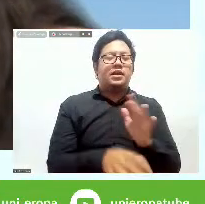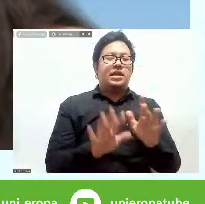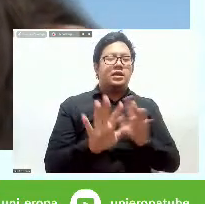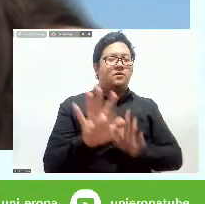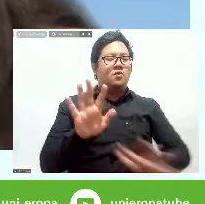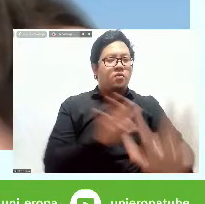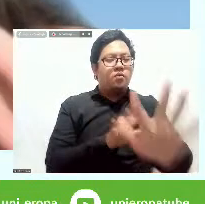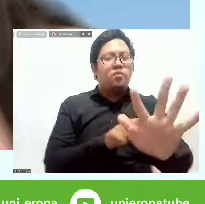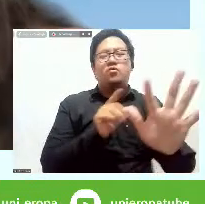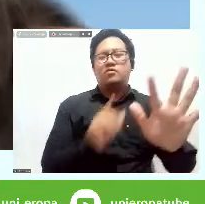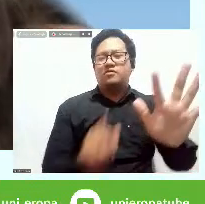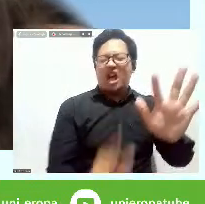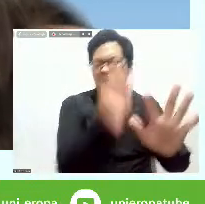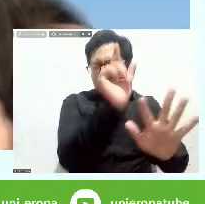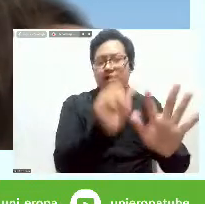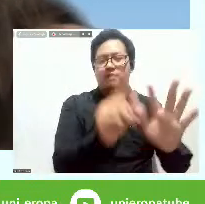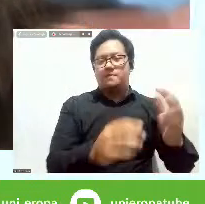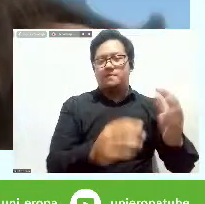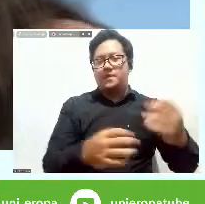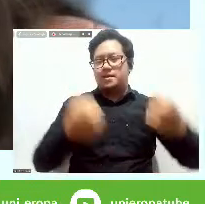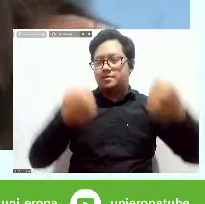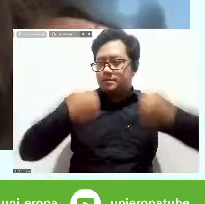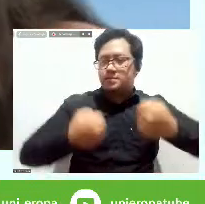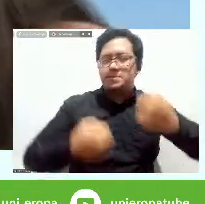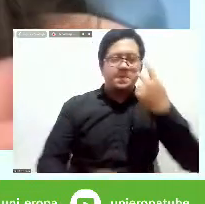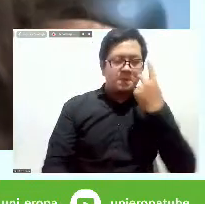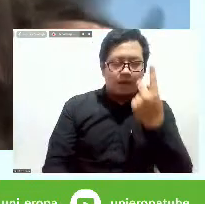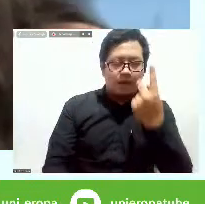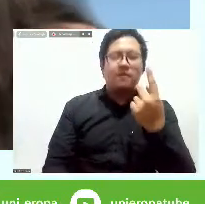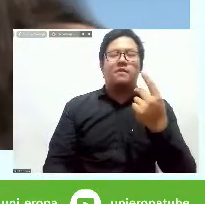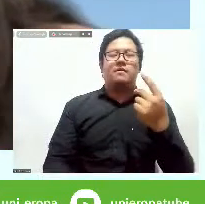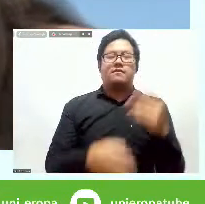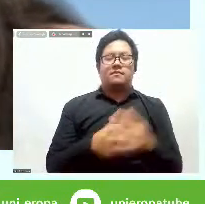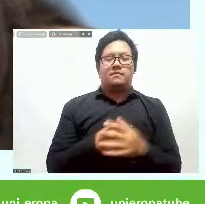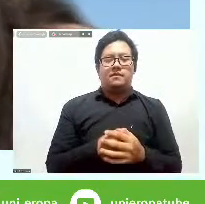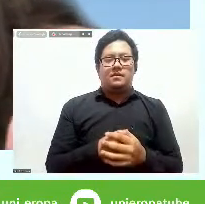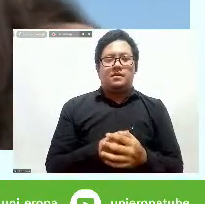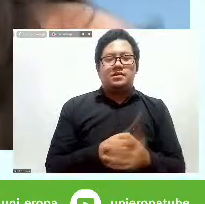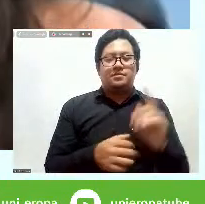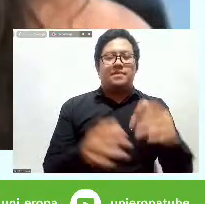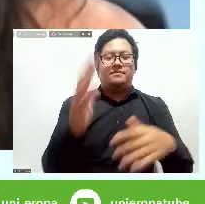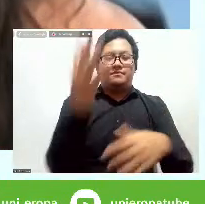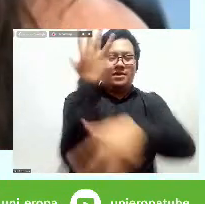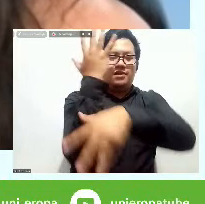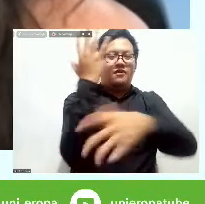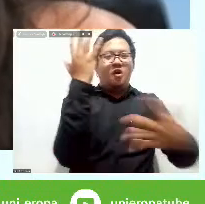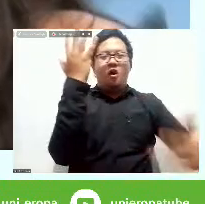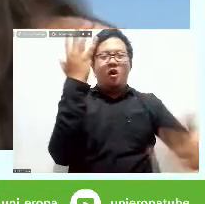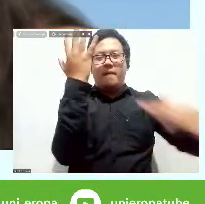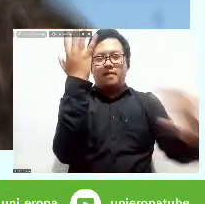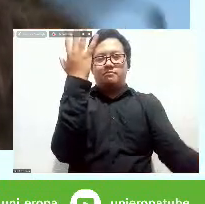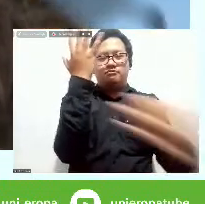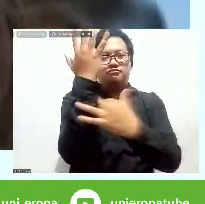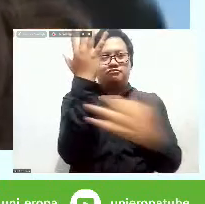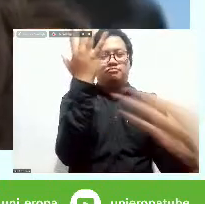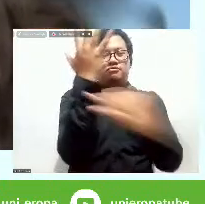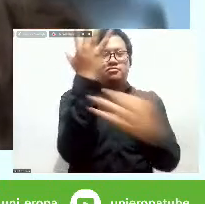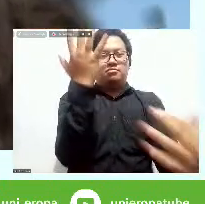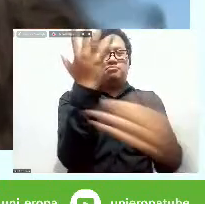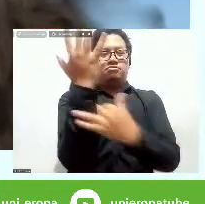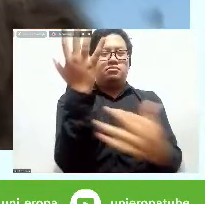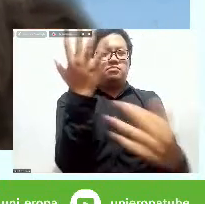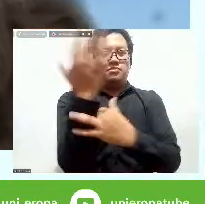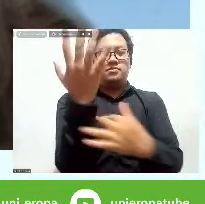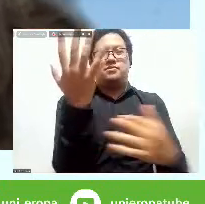biar menghancurkan saya mematahkan ombak besar dari Indonesia dan kita itu Indonesia ini tidak bisa